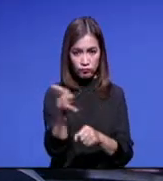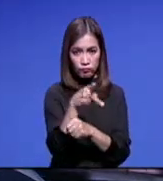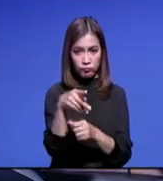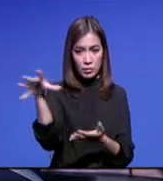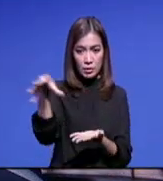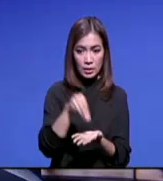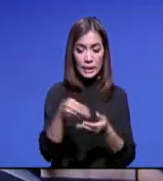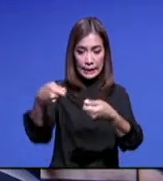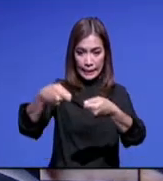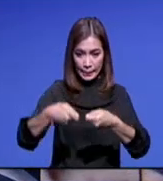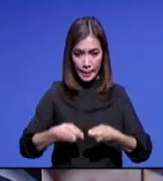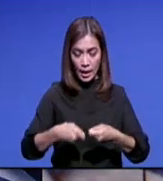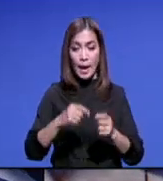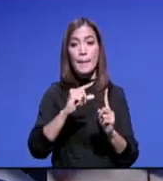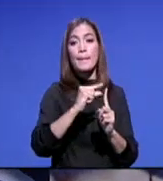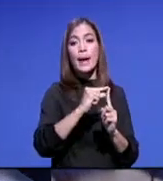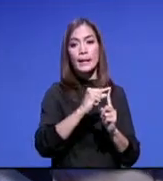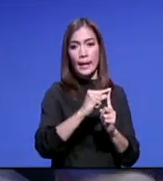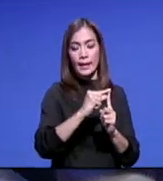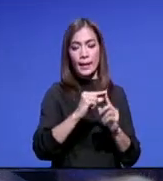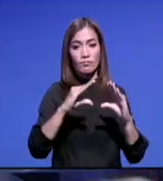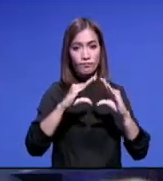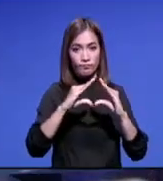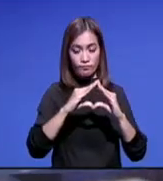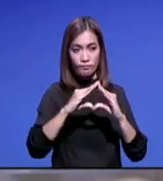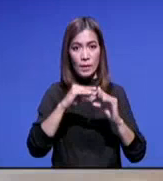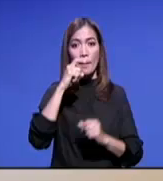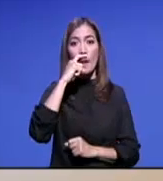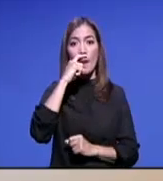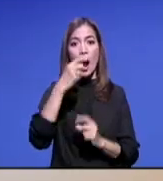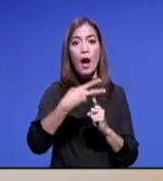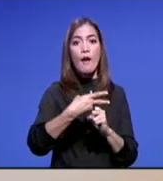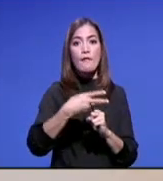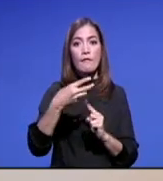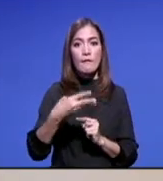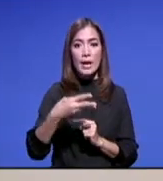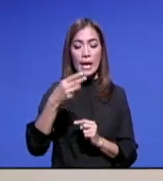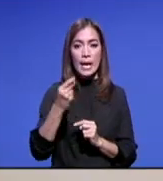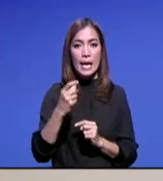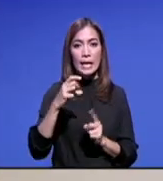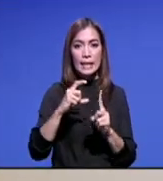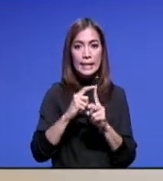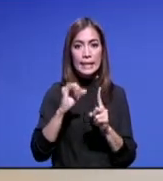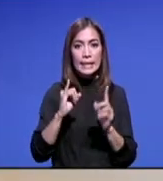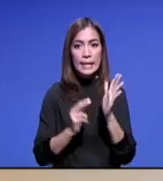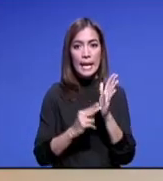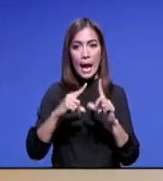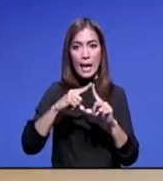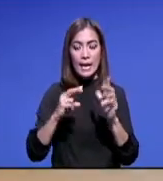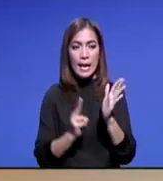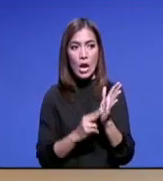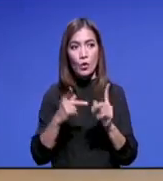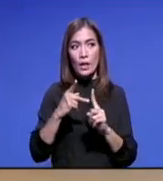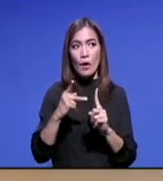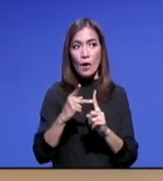serah terima kader Partai Demokrat Ferdinand Hutahian. Ini saya Andre Rosyade sebagai tim